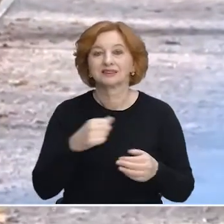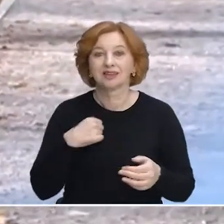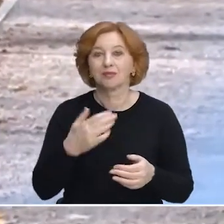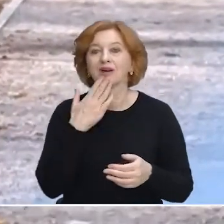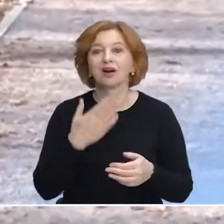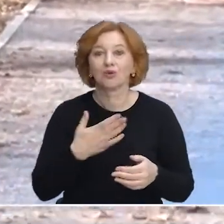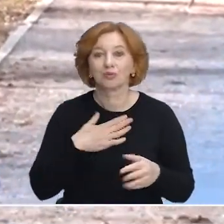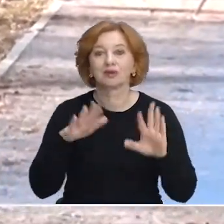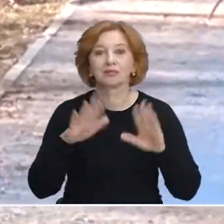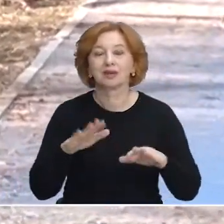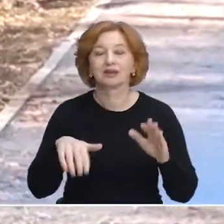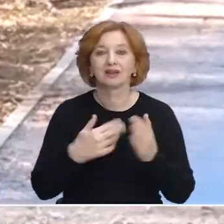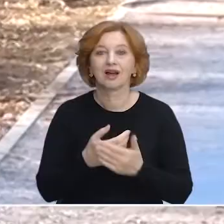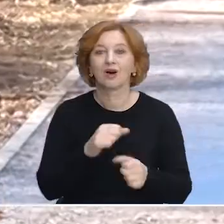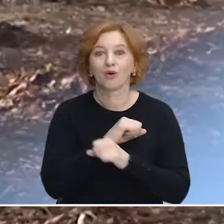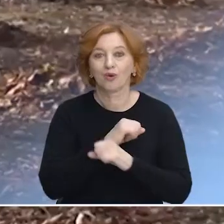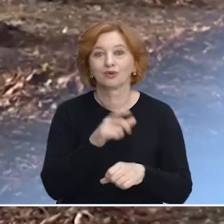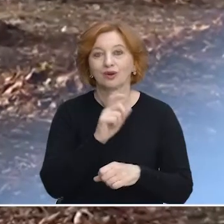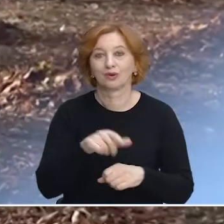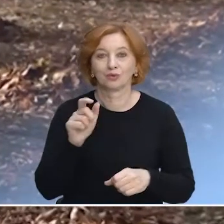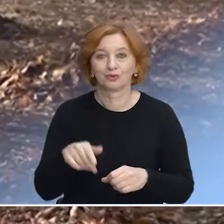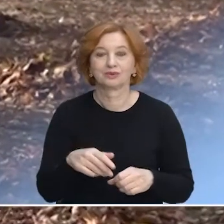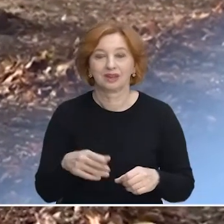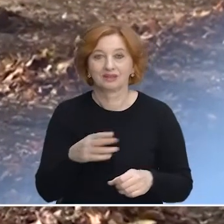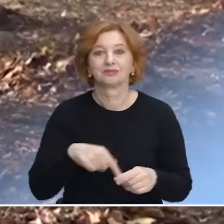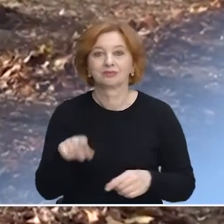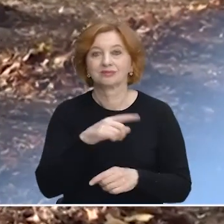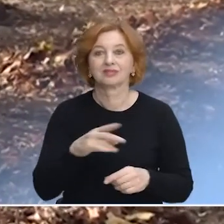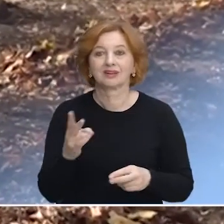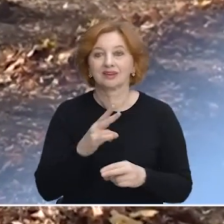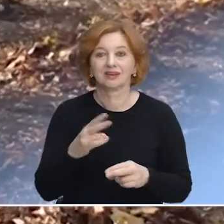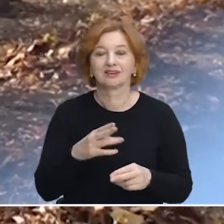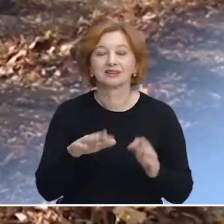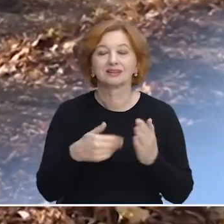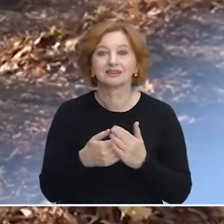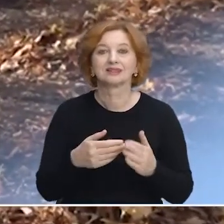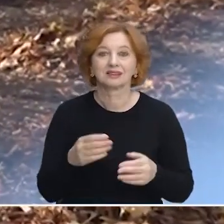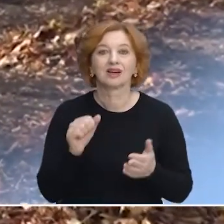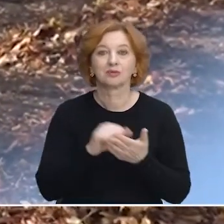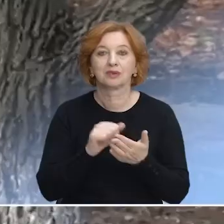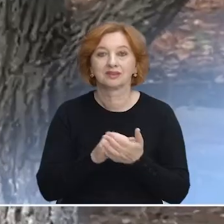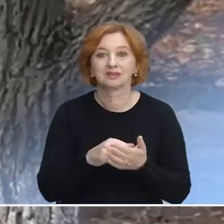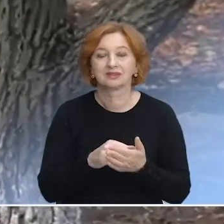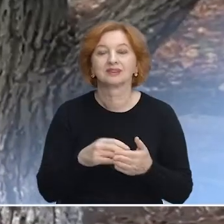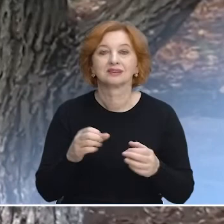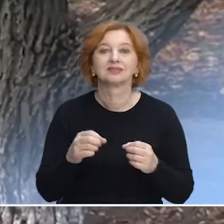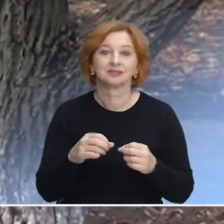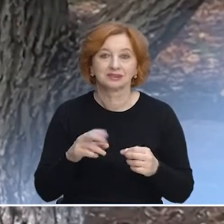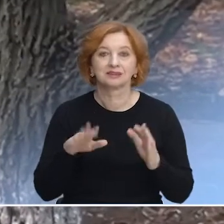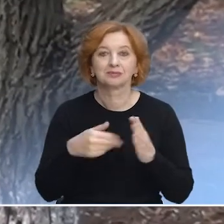любимых мест отдыха гостей и жителей Матвеева Курганского района. Виктория Хруцкая, Александр